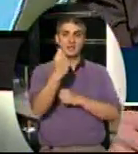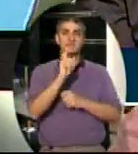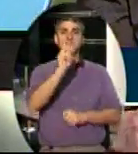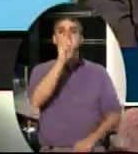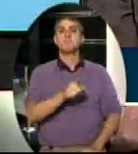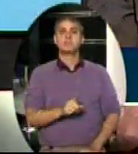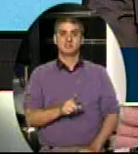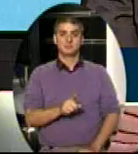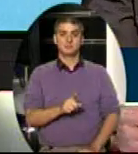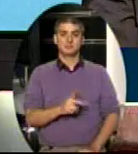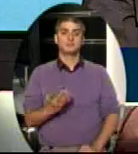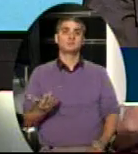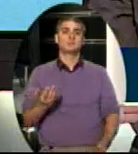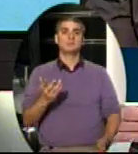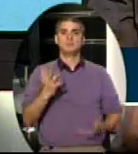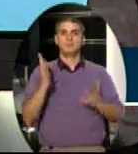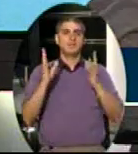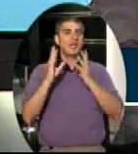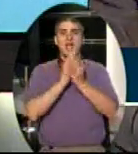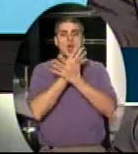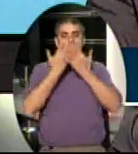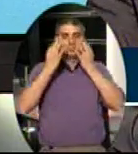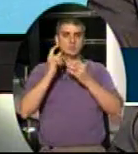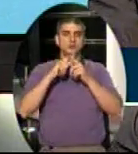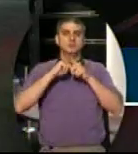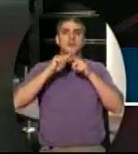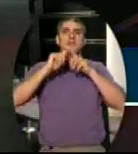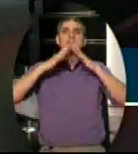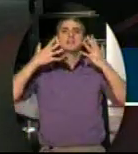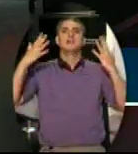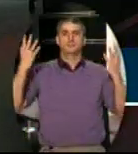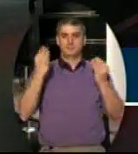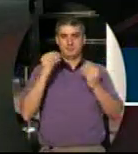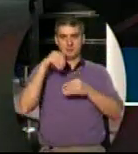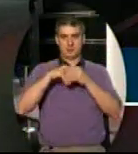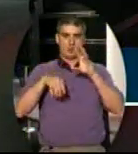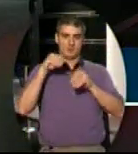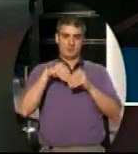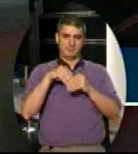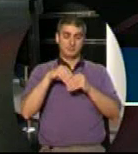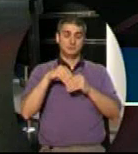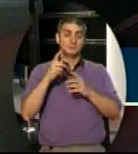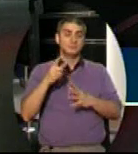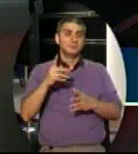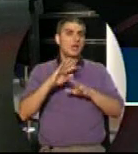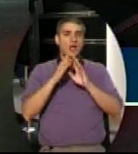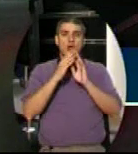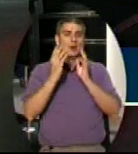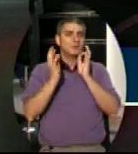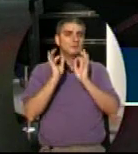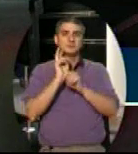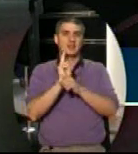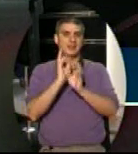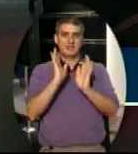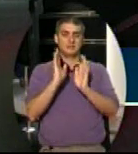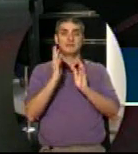הזה? האפור עולה כאן על גוונם, יותר מ-50 גוונים של אפור, יש בטוח בפריימריז. הכל הוא מאוד מאוד דק, והגבולות